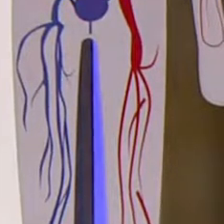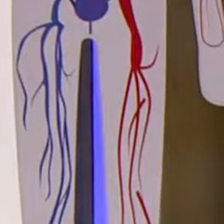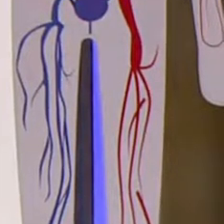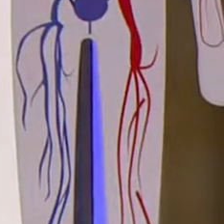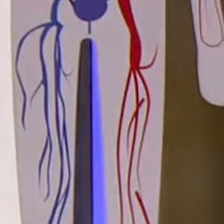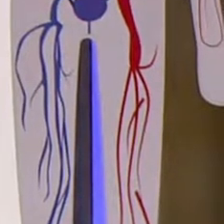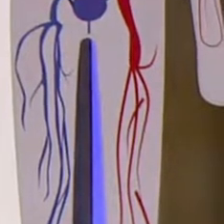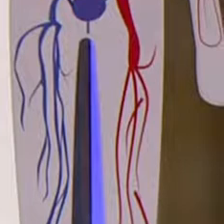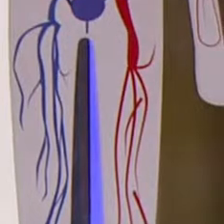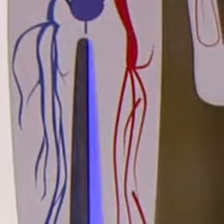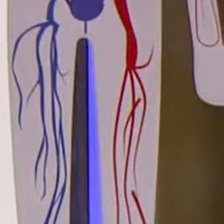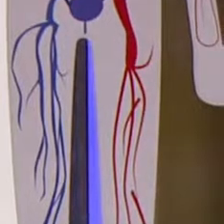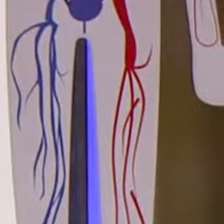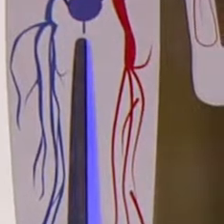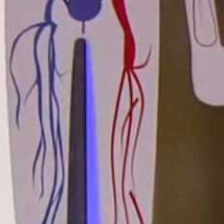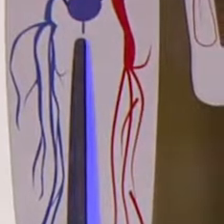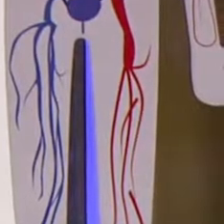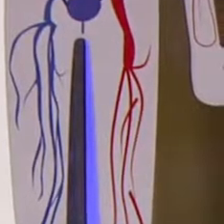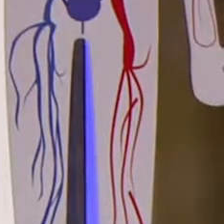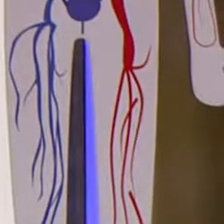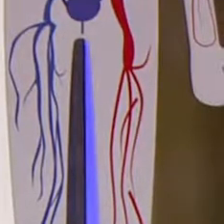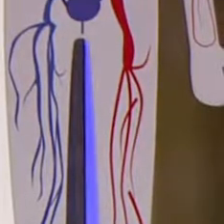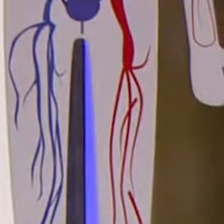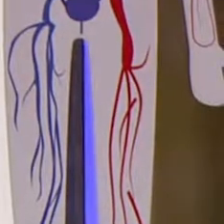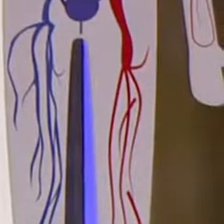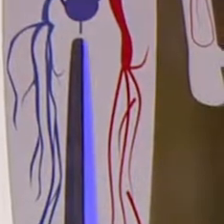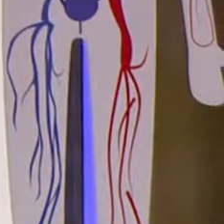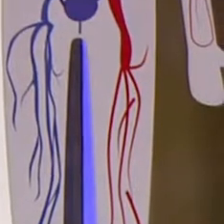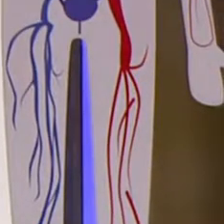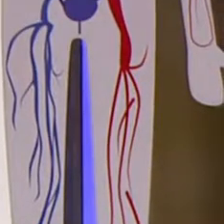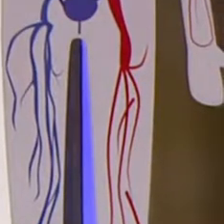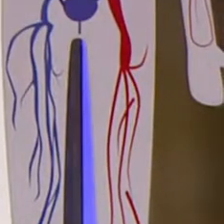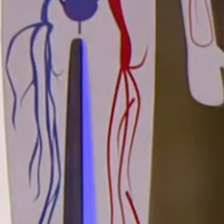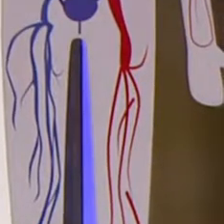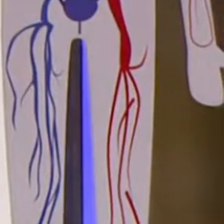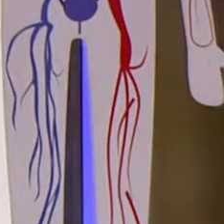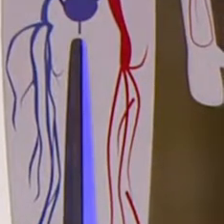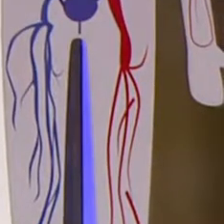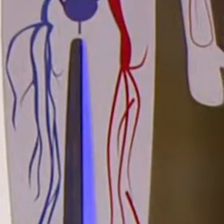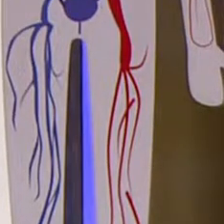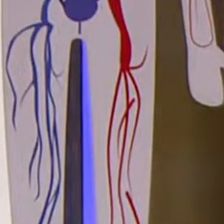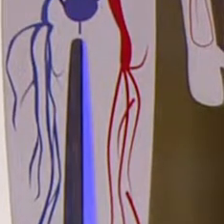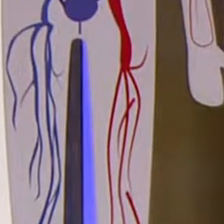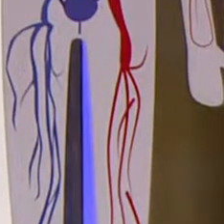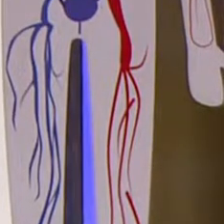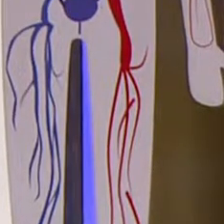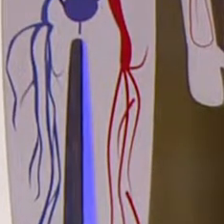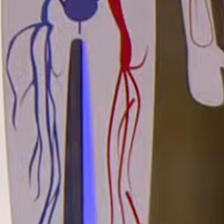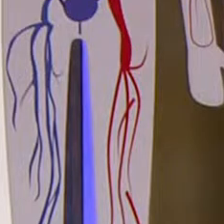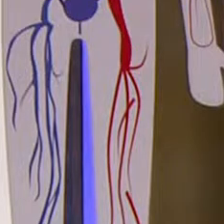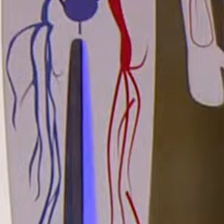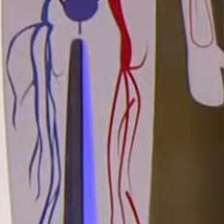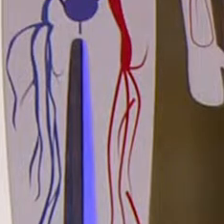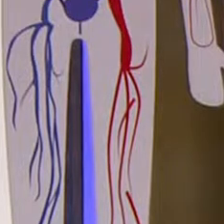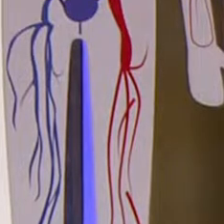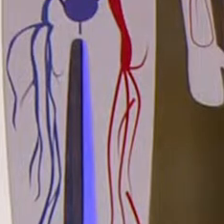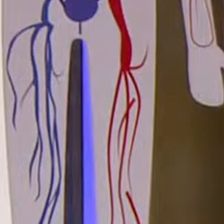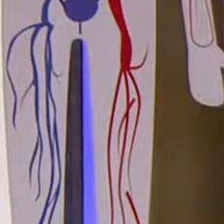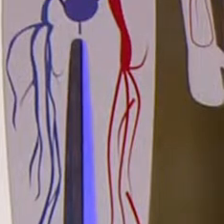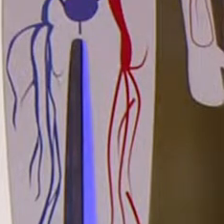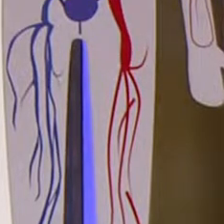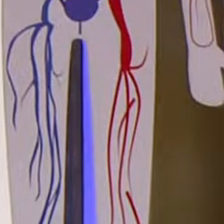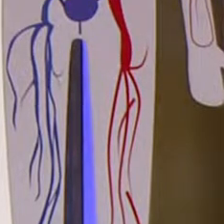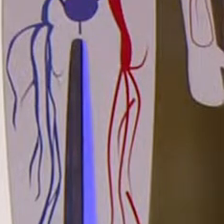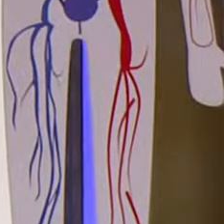ანუ გვიამბოს იმის შესახებ, რა ხდება ჩვენი ორგანიზმის შიგნით, რა ხდება სხვადასხვა ორგანოში, სხვადასხვა სისტემაში, რა ხდება ამა თუ